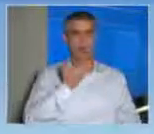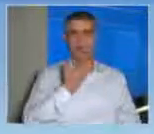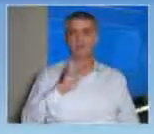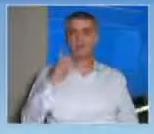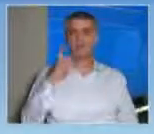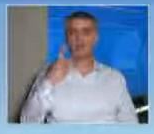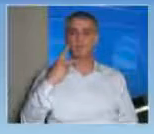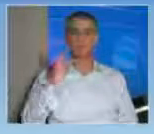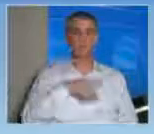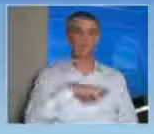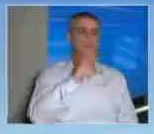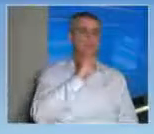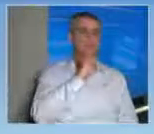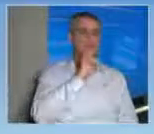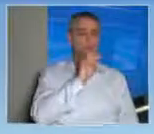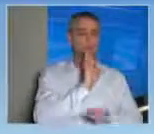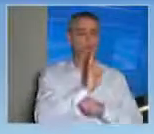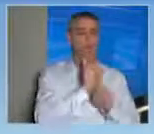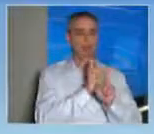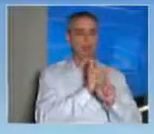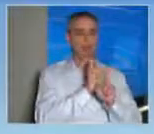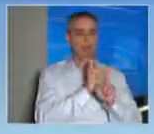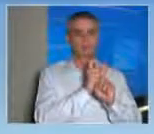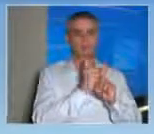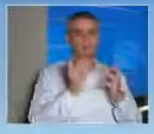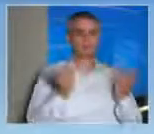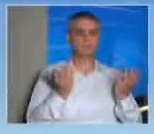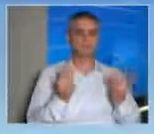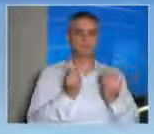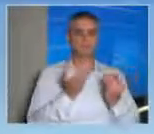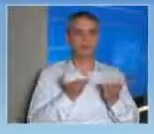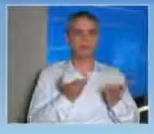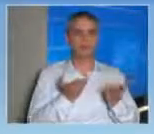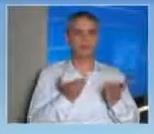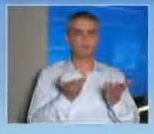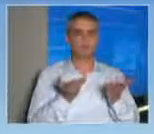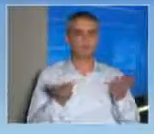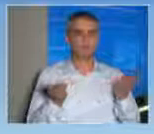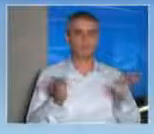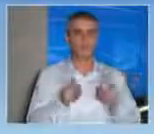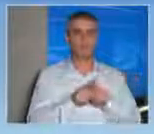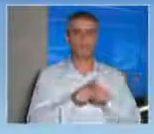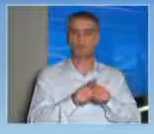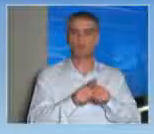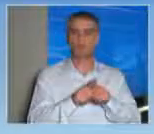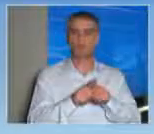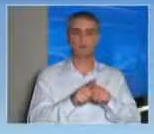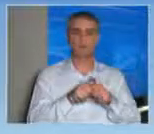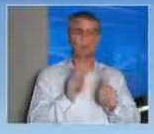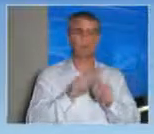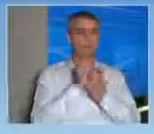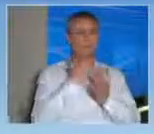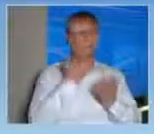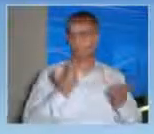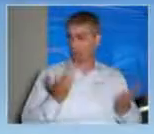פרץ לבצלאל סמוטריץ' על החסינות, כלומר השבת. הדבר שהוא כאילו מכשיר את הסיפור הזה,